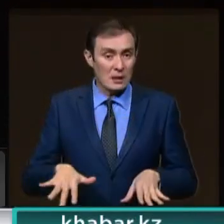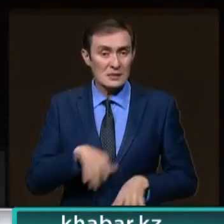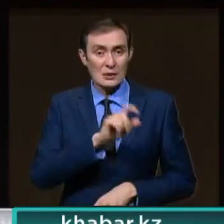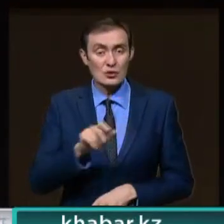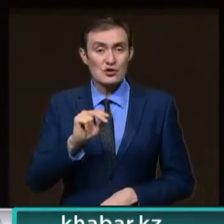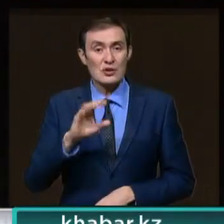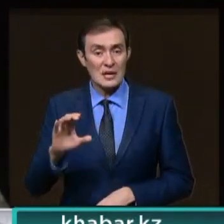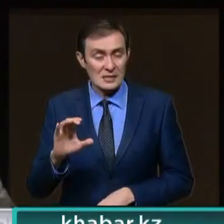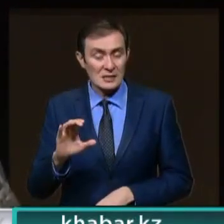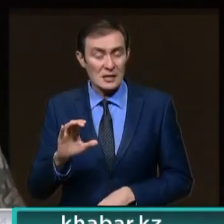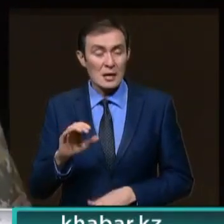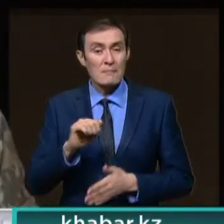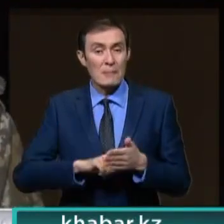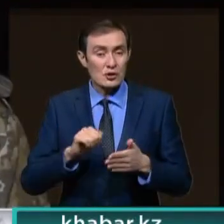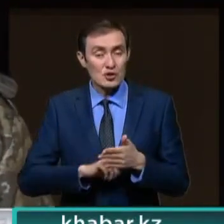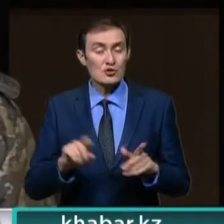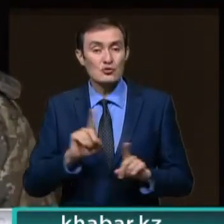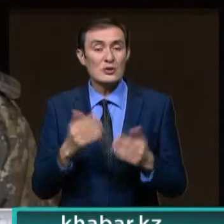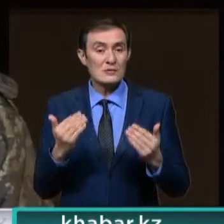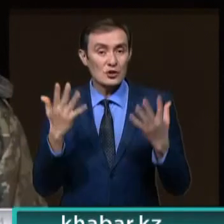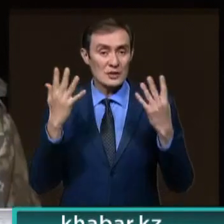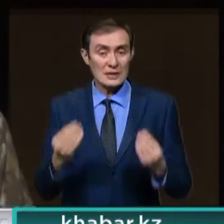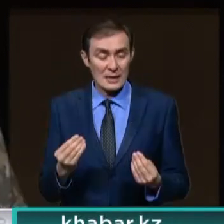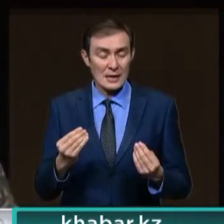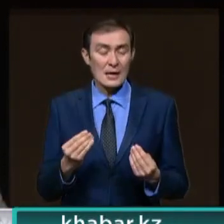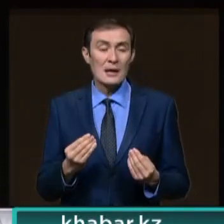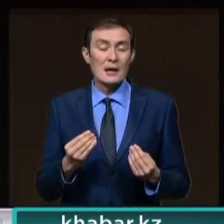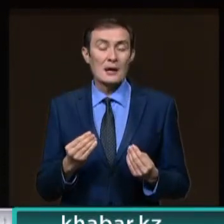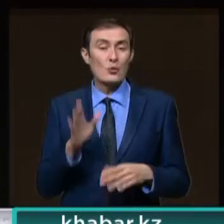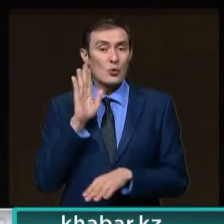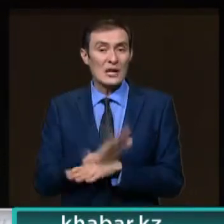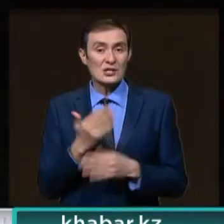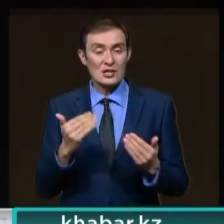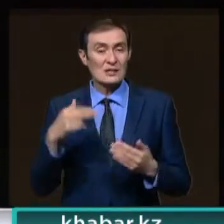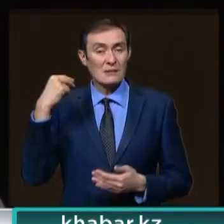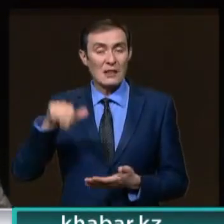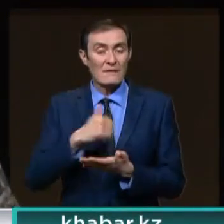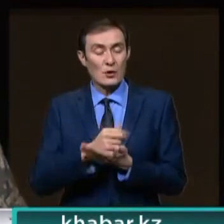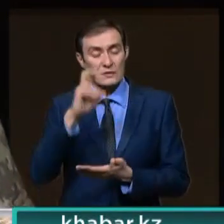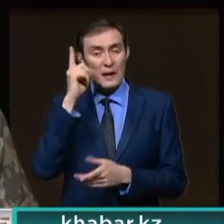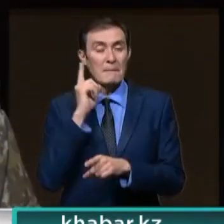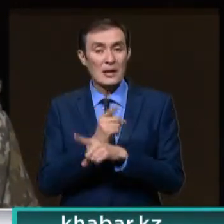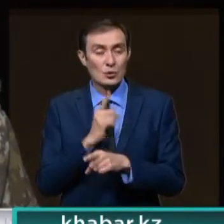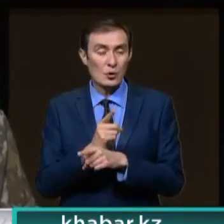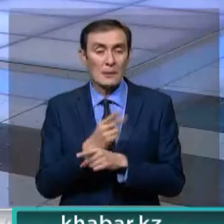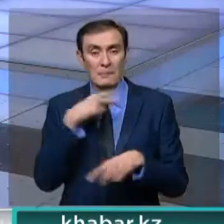ЧС, ввиду того, что на сегодняшний момент действует указ президента о моратории малого